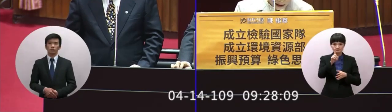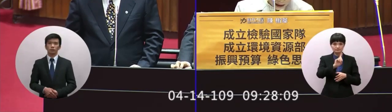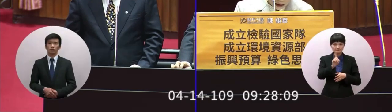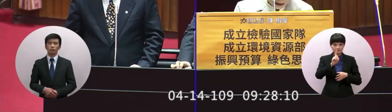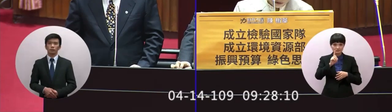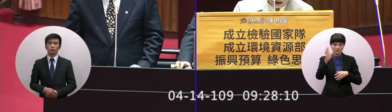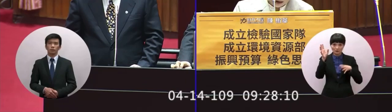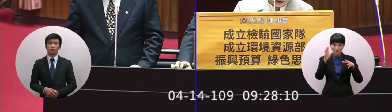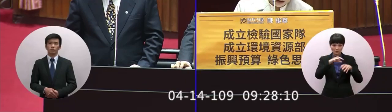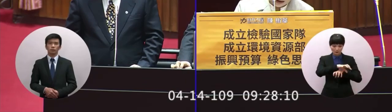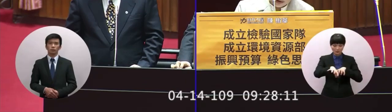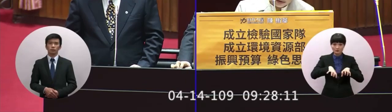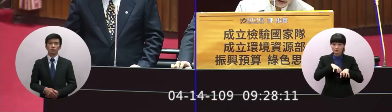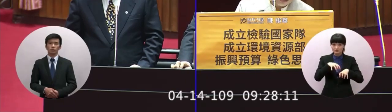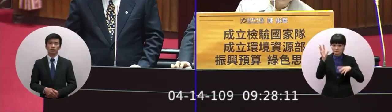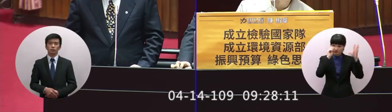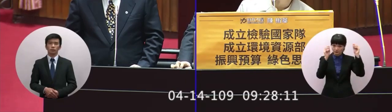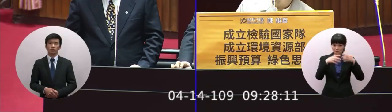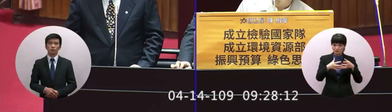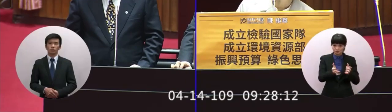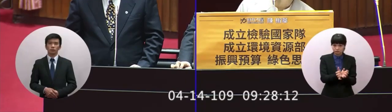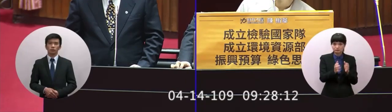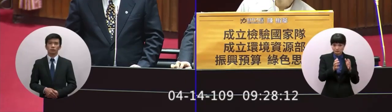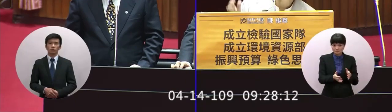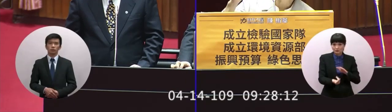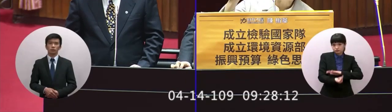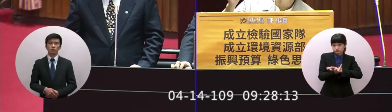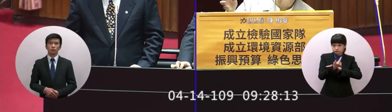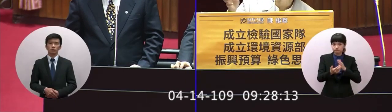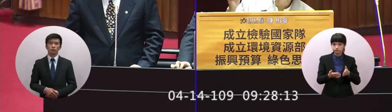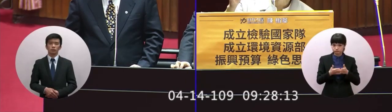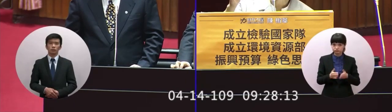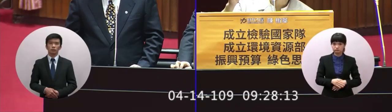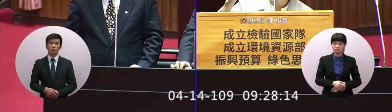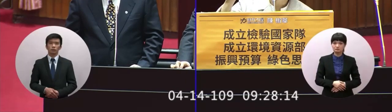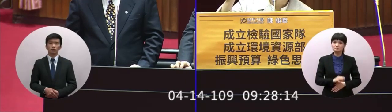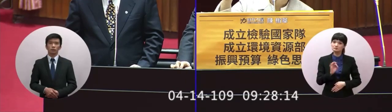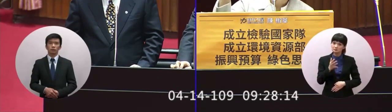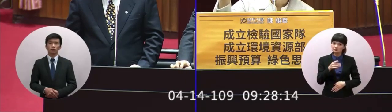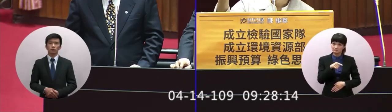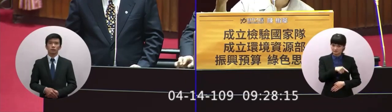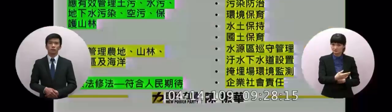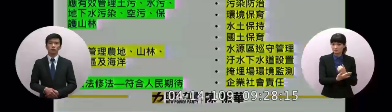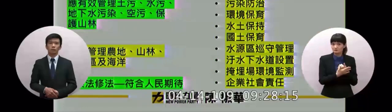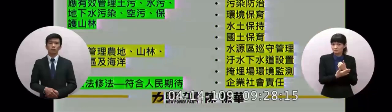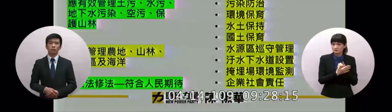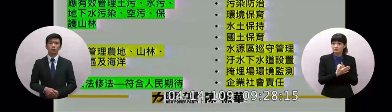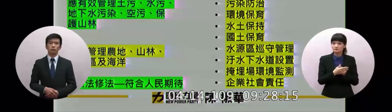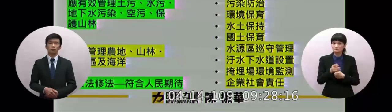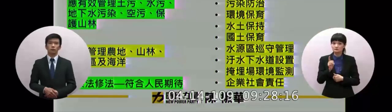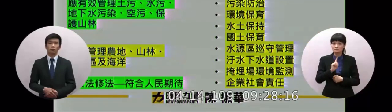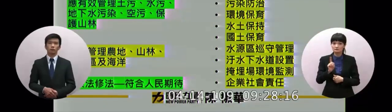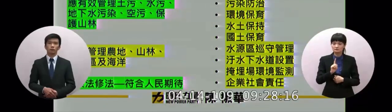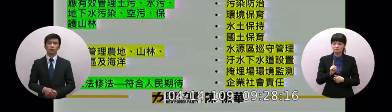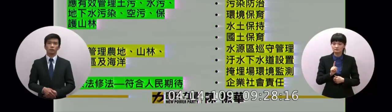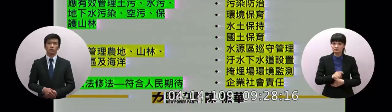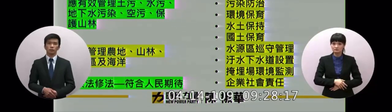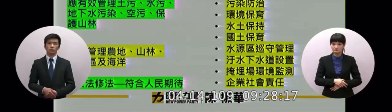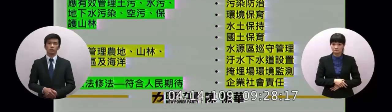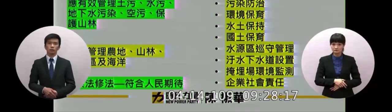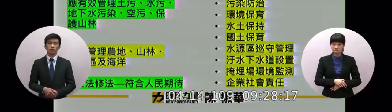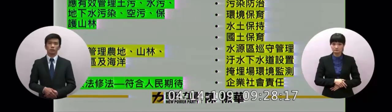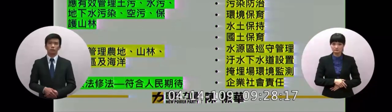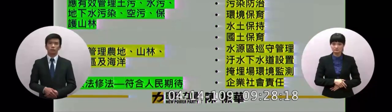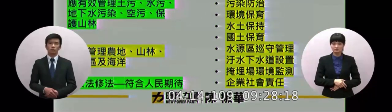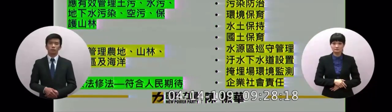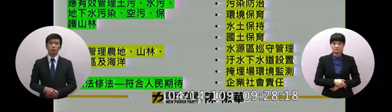快成立的主要的原因就是说，透过环境资源部的一个平台，然后才能够